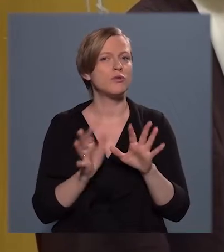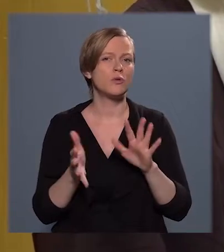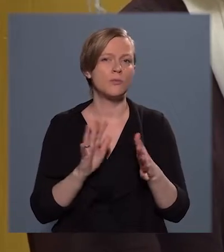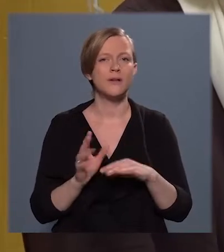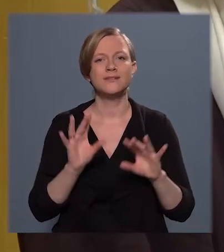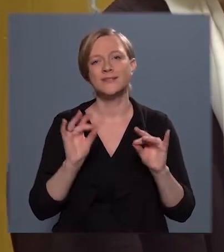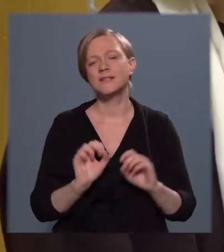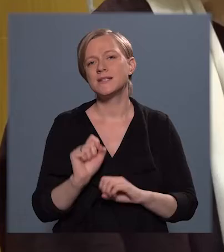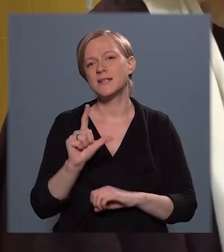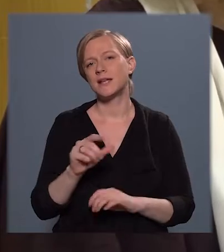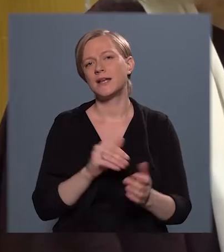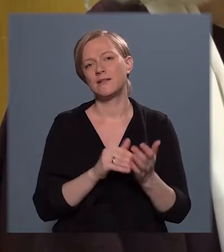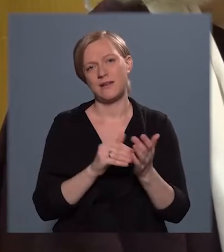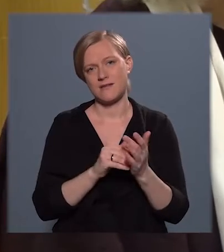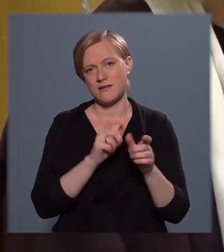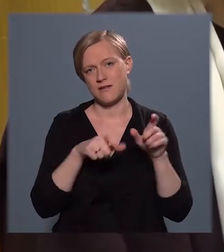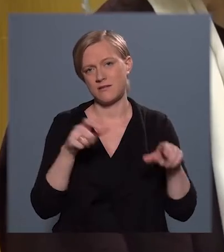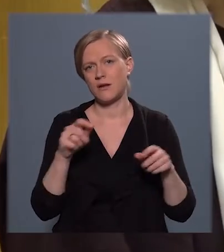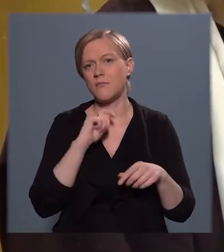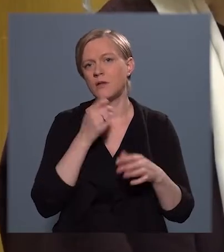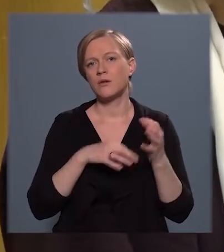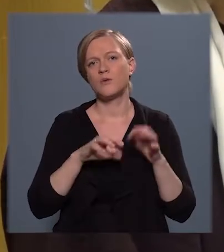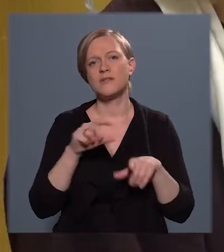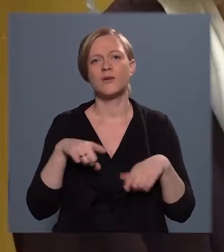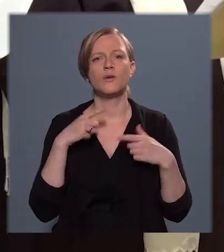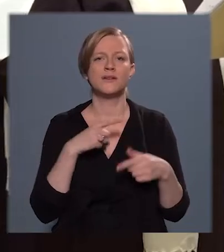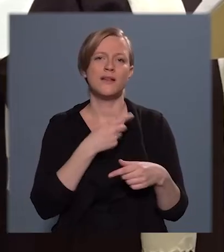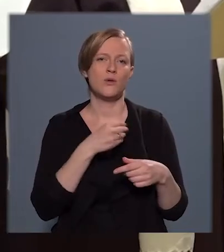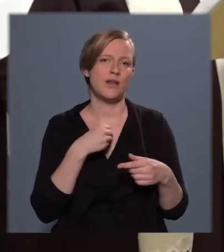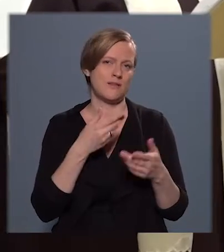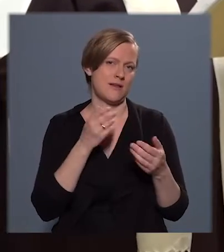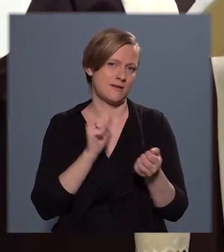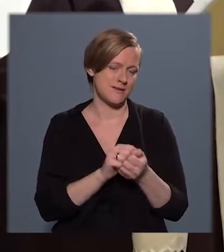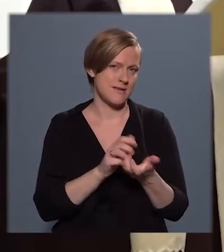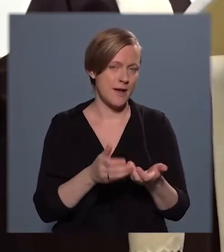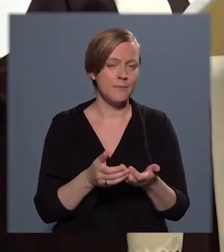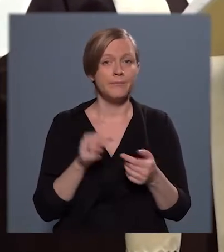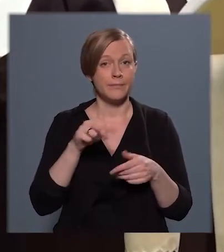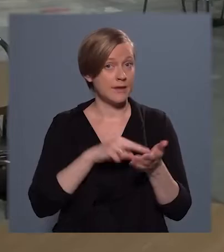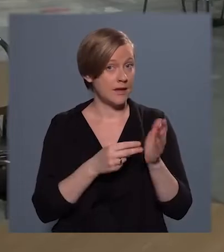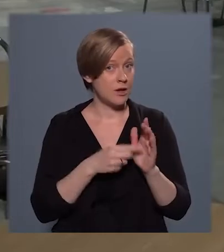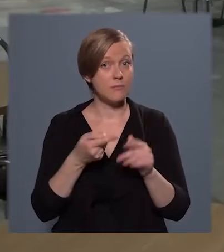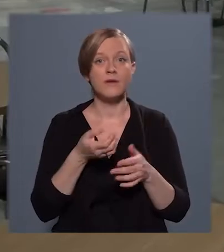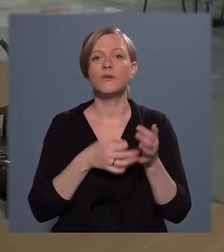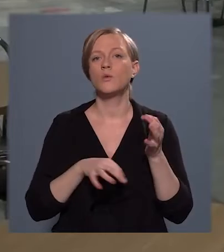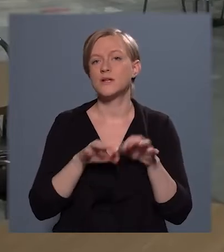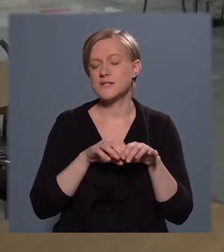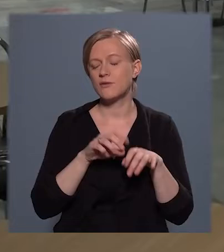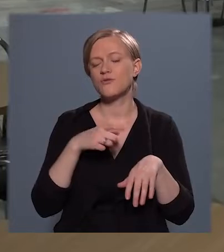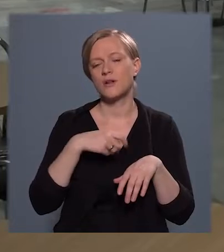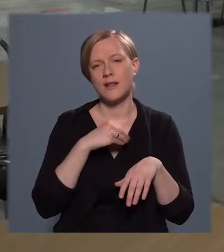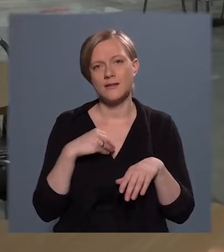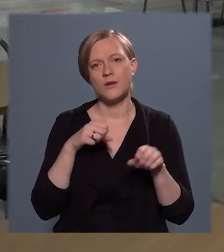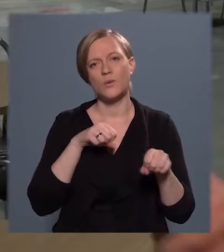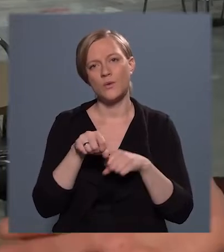körülbelül 10-12 ezerre tehető a Magyarországon élő lengyelek száma. Ugye e kerületben van az országos lengyel